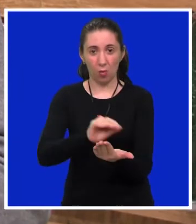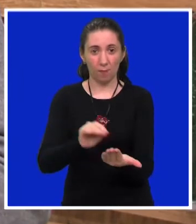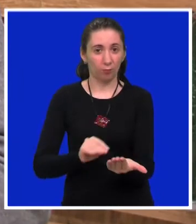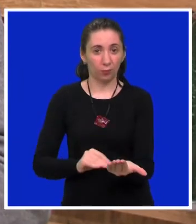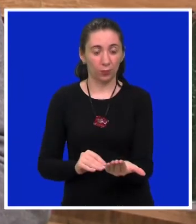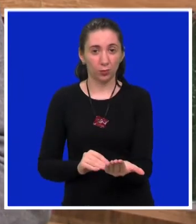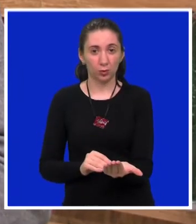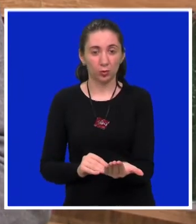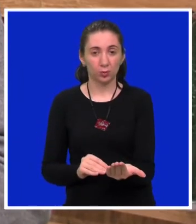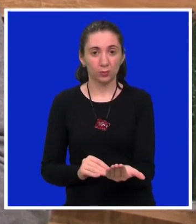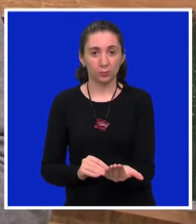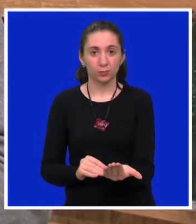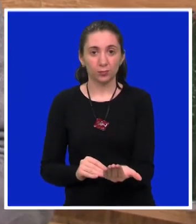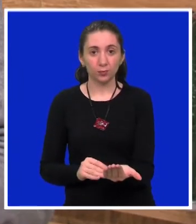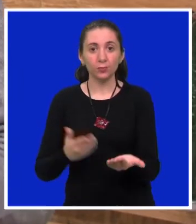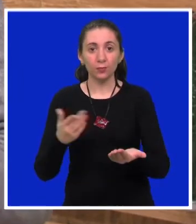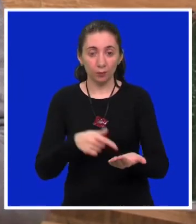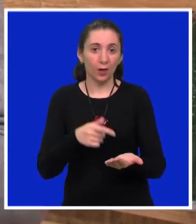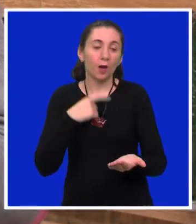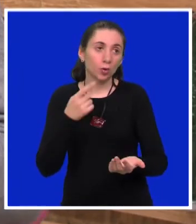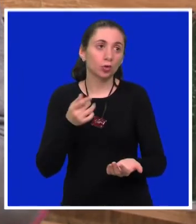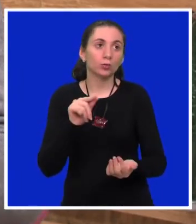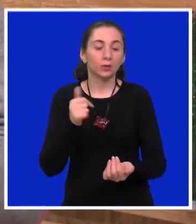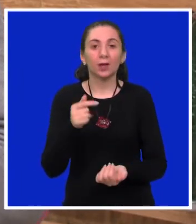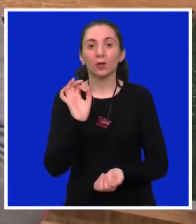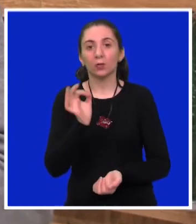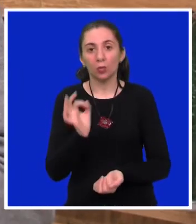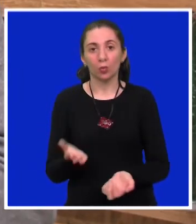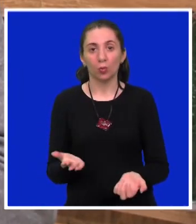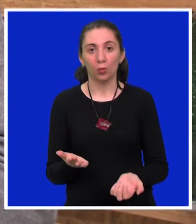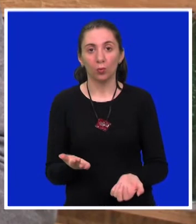će očito, što je dobro, ajde,